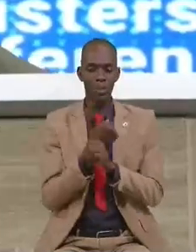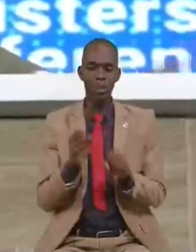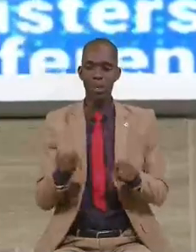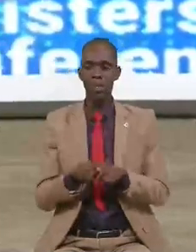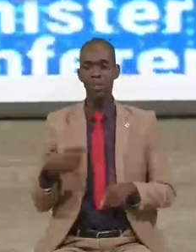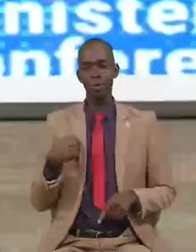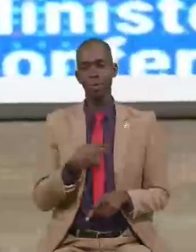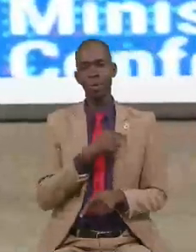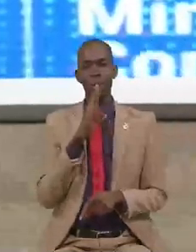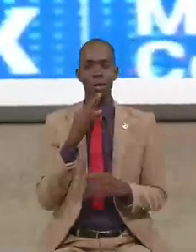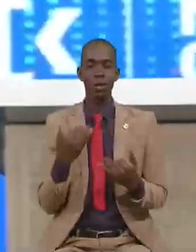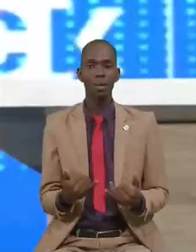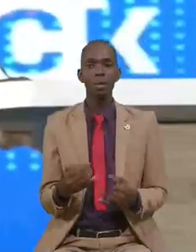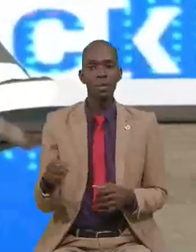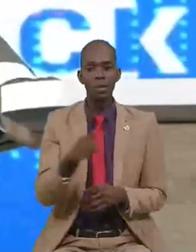sommes sauvés.